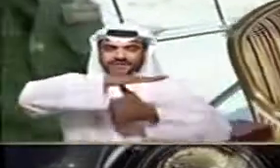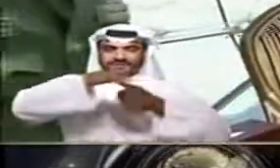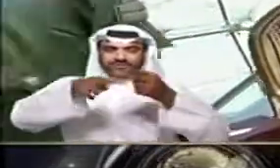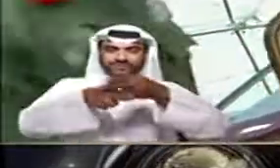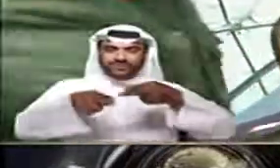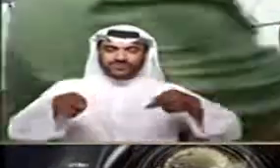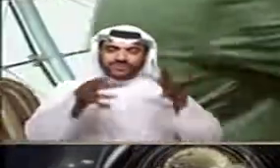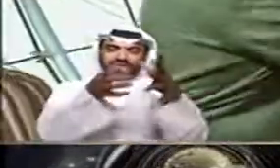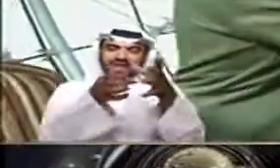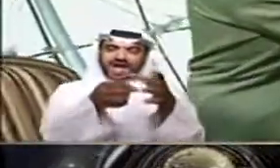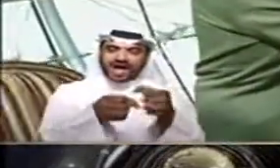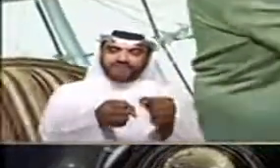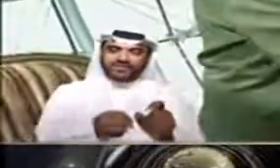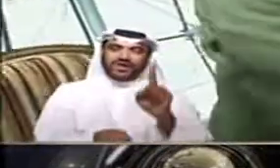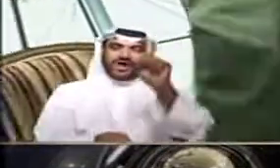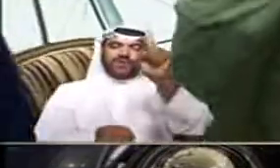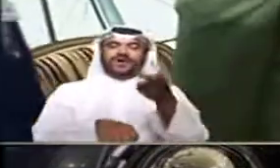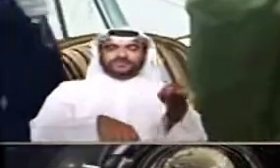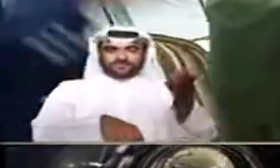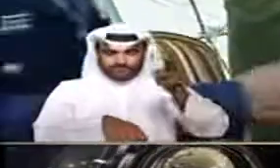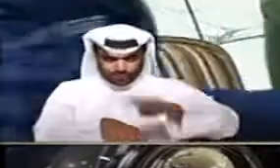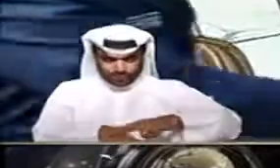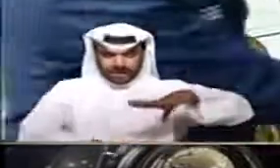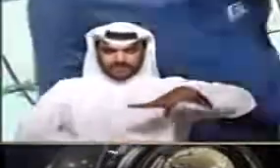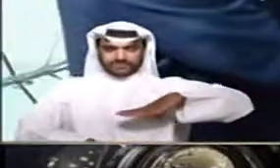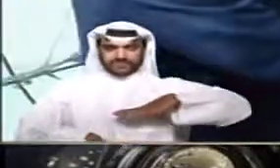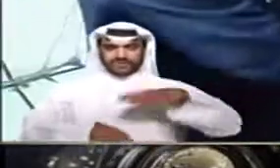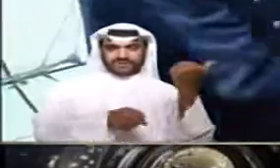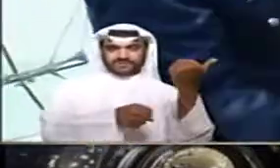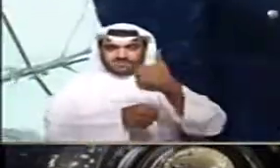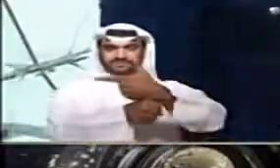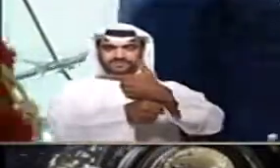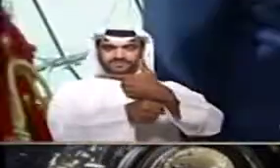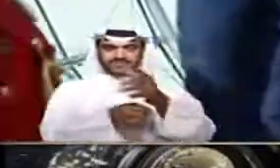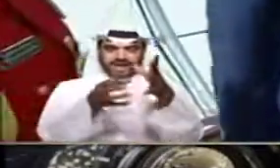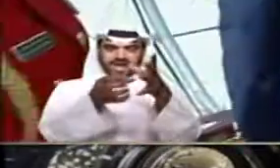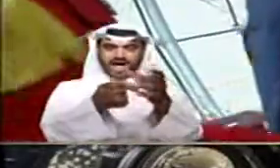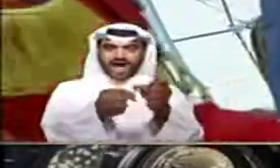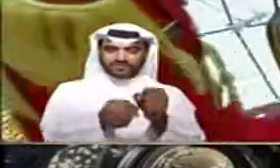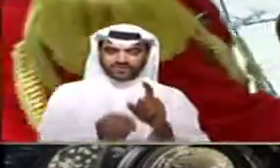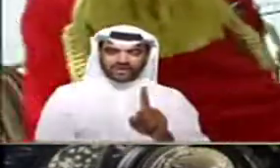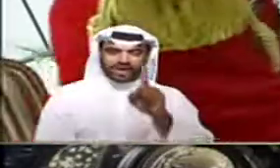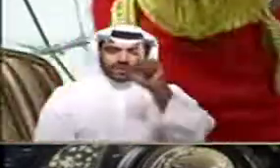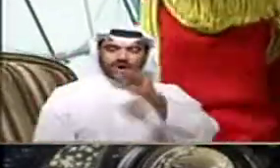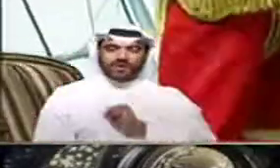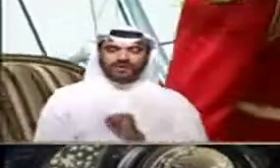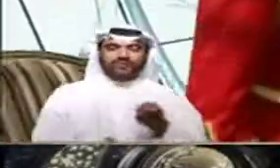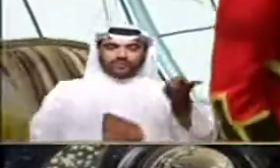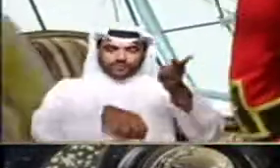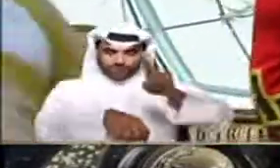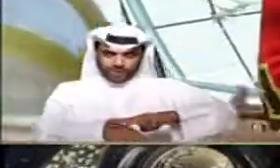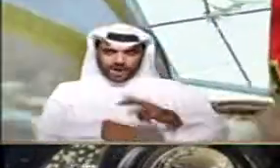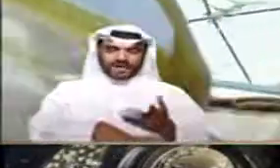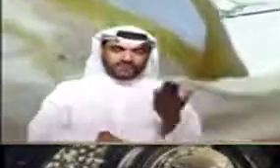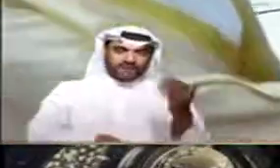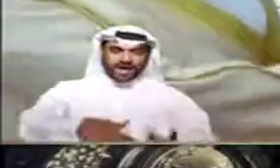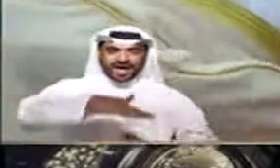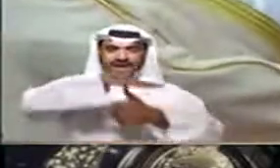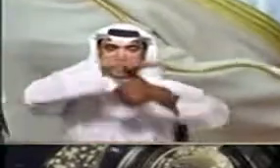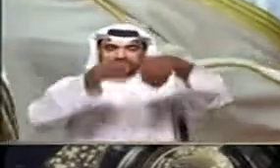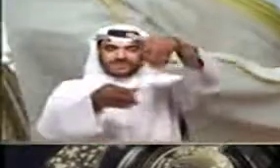صباح الأحمد الجابر الصباح حفظه الله ورعاه وسمو ولي العهد الشيخ نواف الأحمد الجابر الصباح ومعالي رئيس